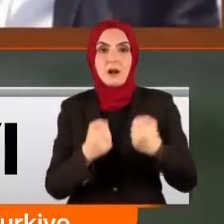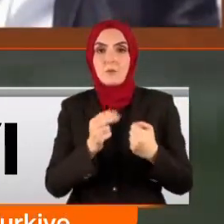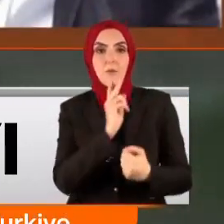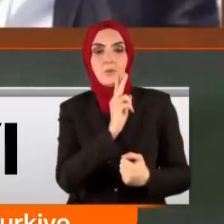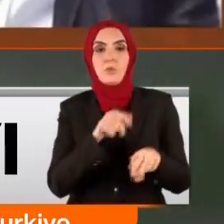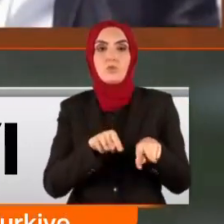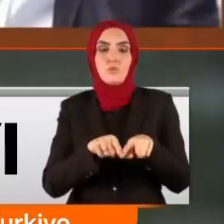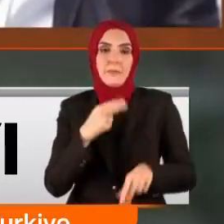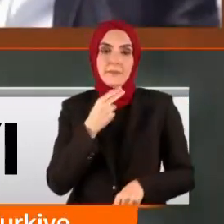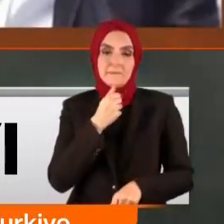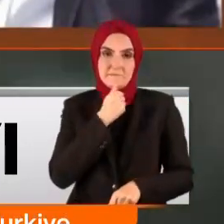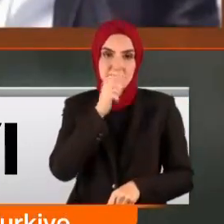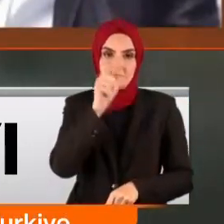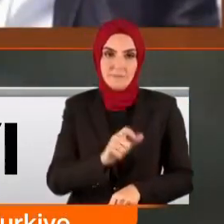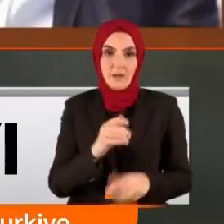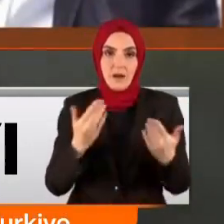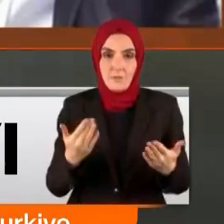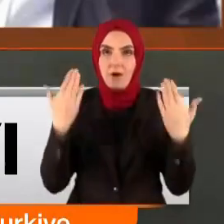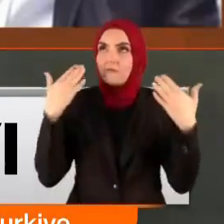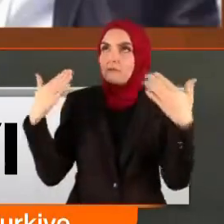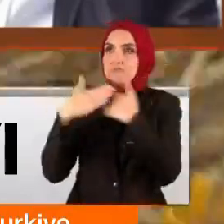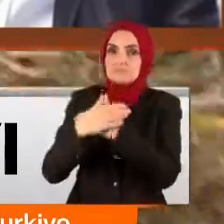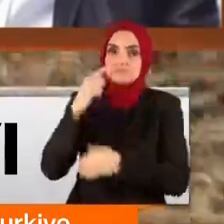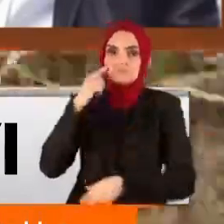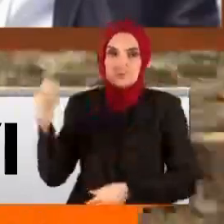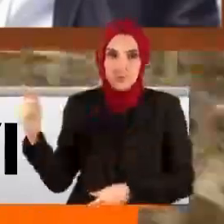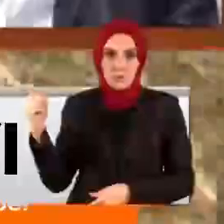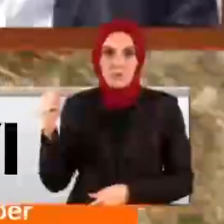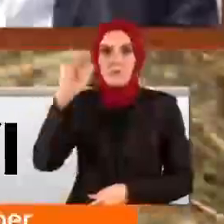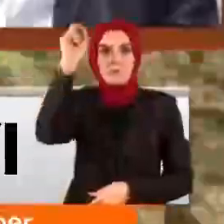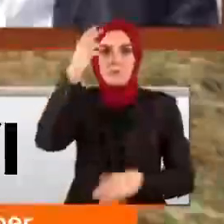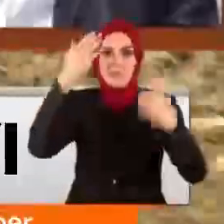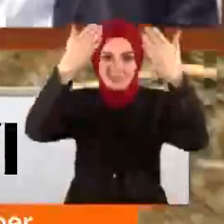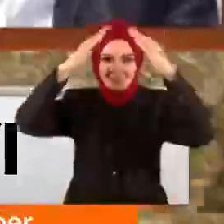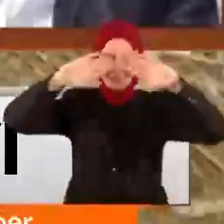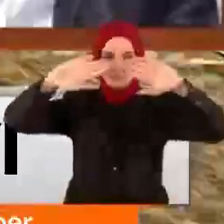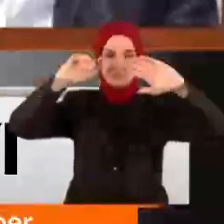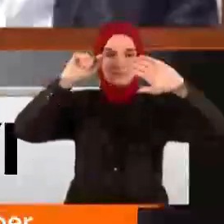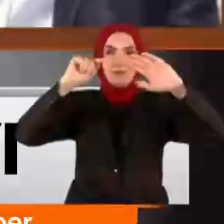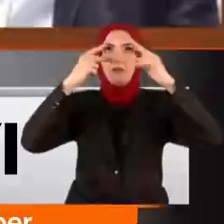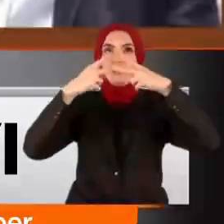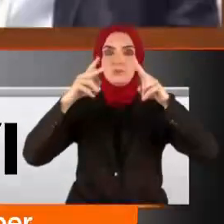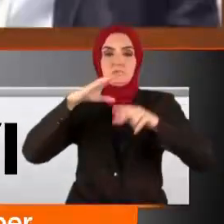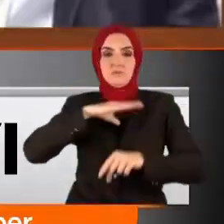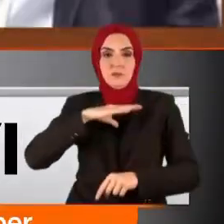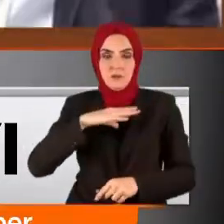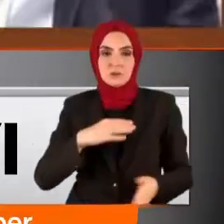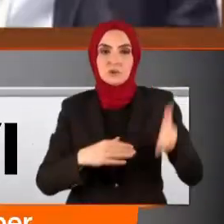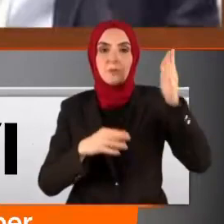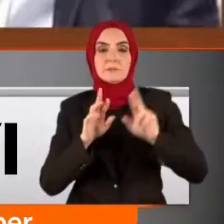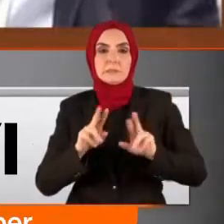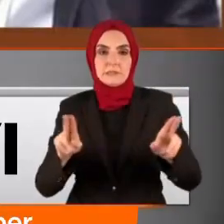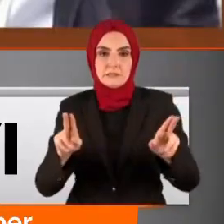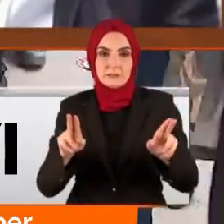olmasına rağmen güneş korumalığı açık ve camlar kırıktı. Sürücü koltuğundaysa kimin olduğu henüz bilinmiyor. Polis